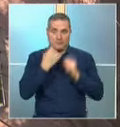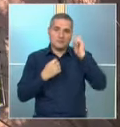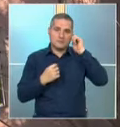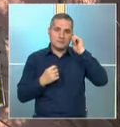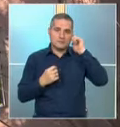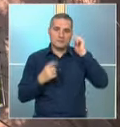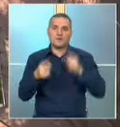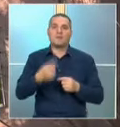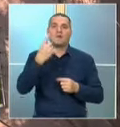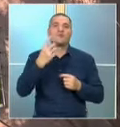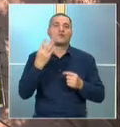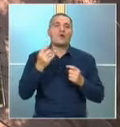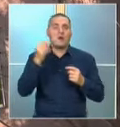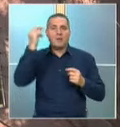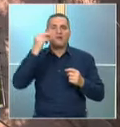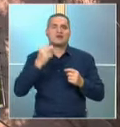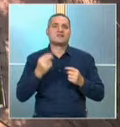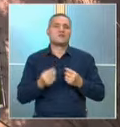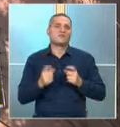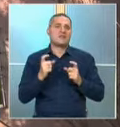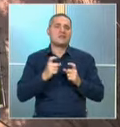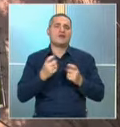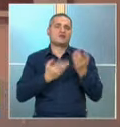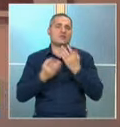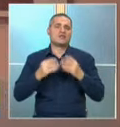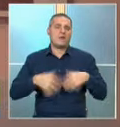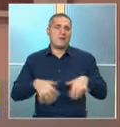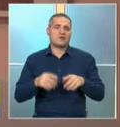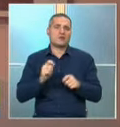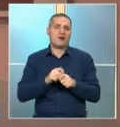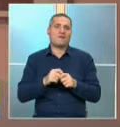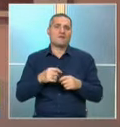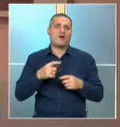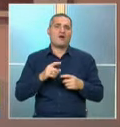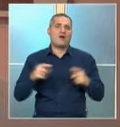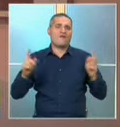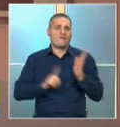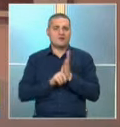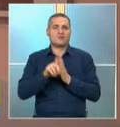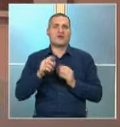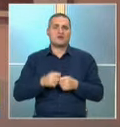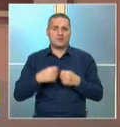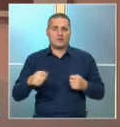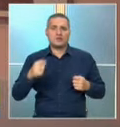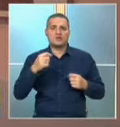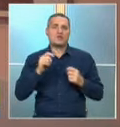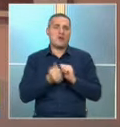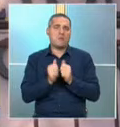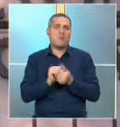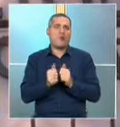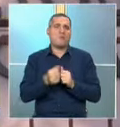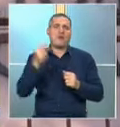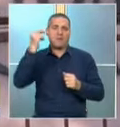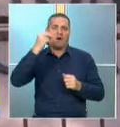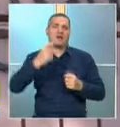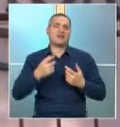Това е първото българско светско училище в Македония, създадено в резултат на дългогодишните борби на българите към култура, просвета